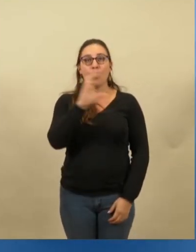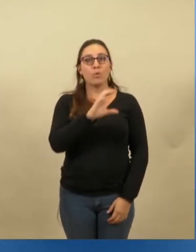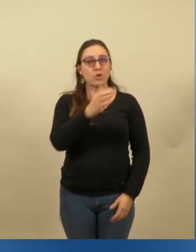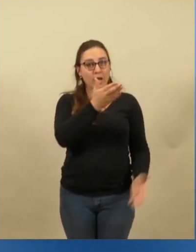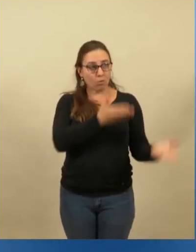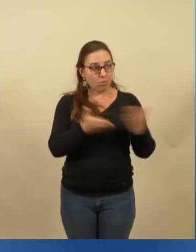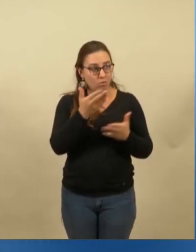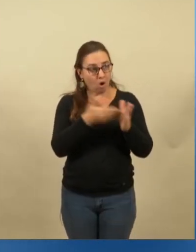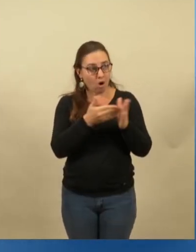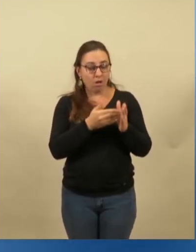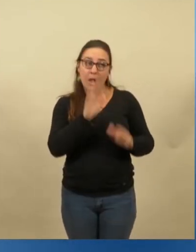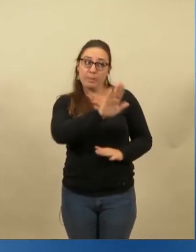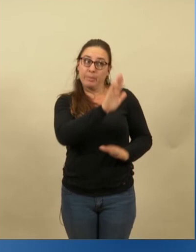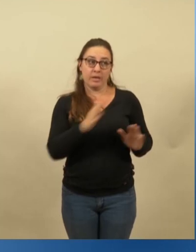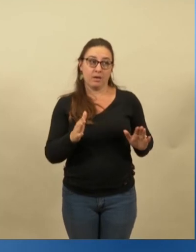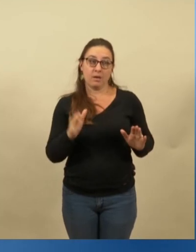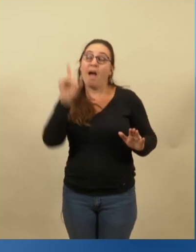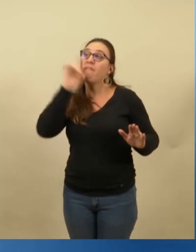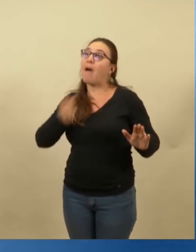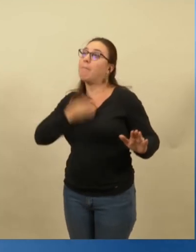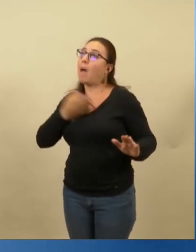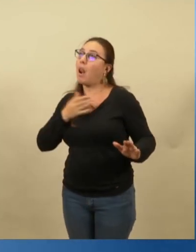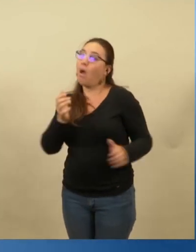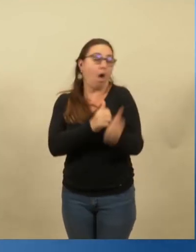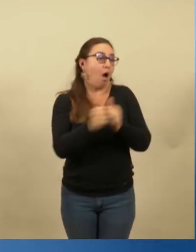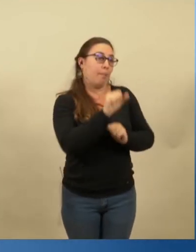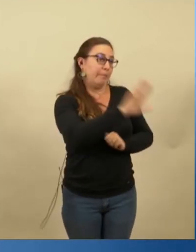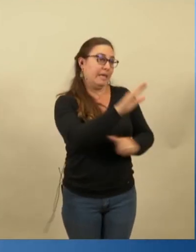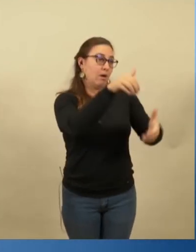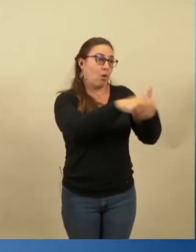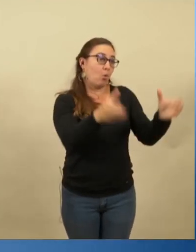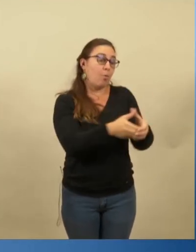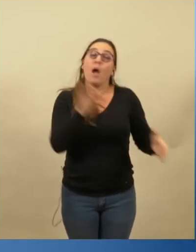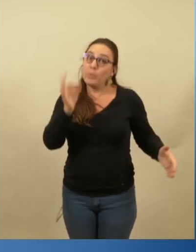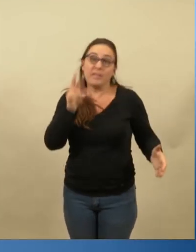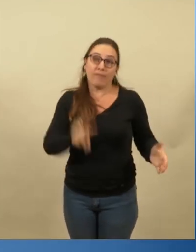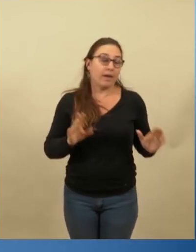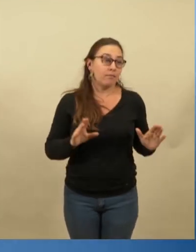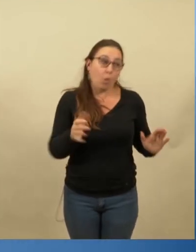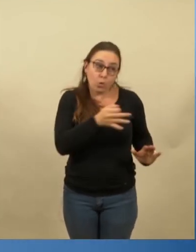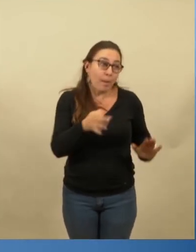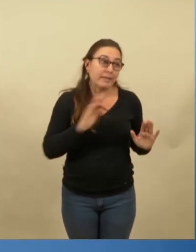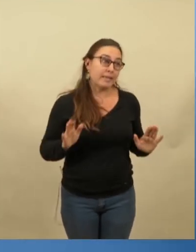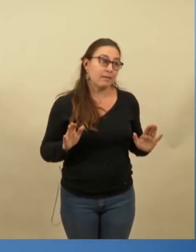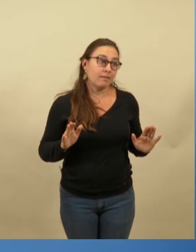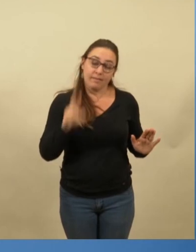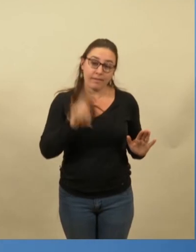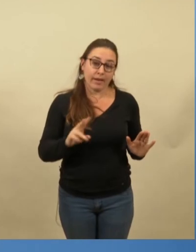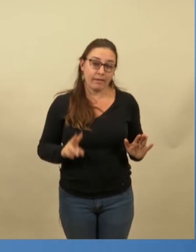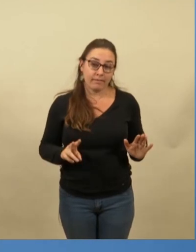parce que généralement vous reprenez toujours la parole quand une femme a parlé que ce soit dans votre groupe oui c'est systématique en fait donc